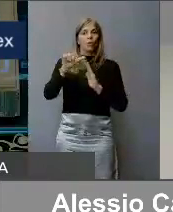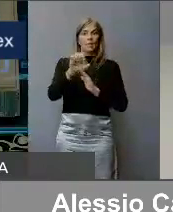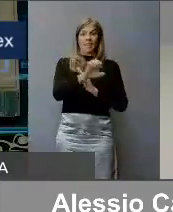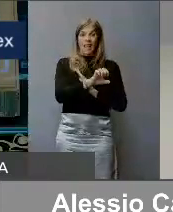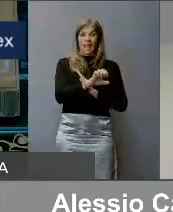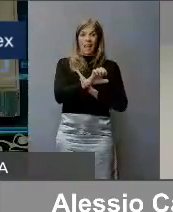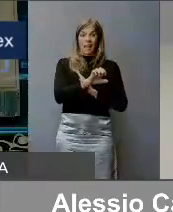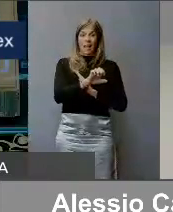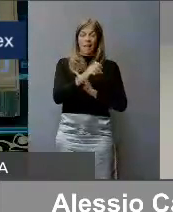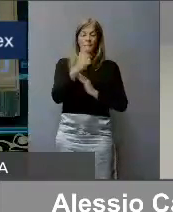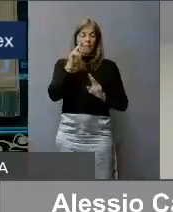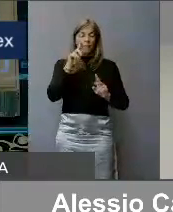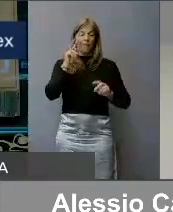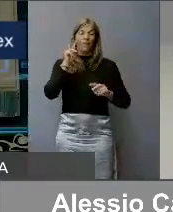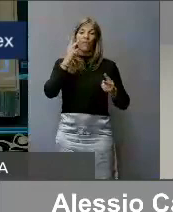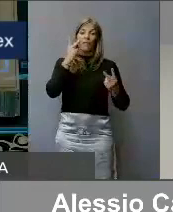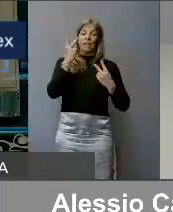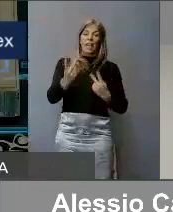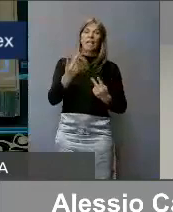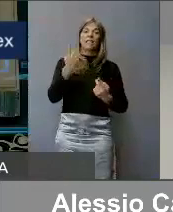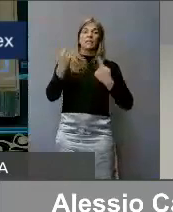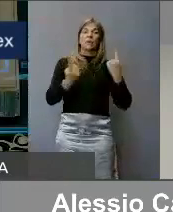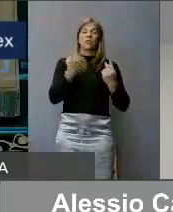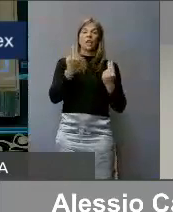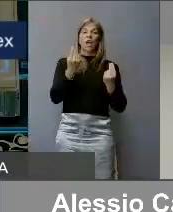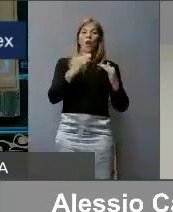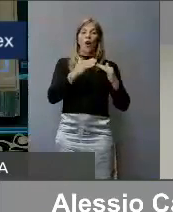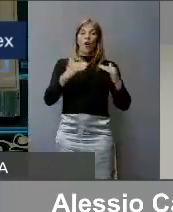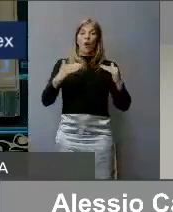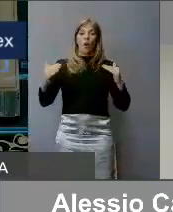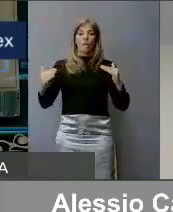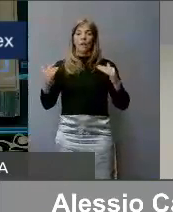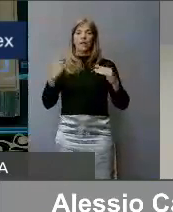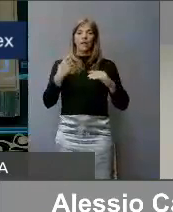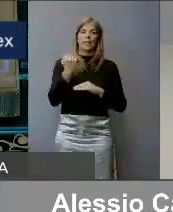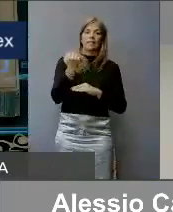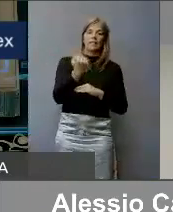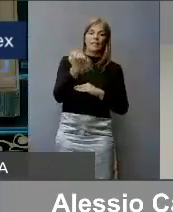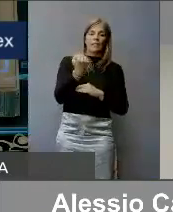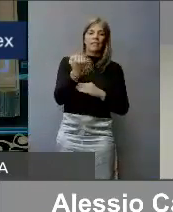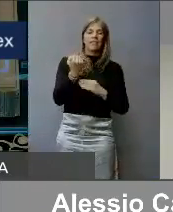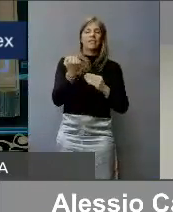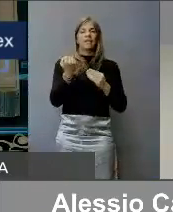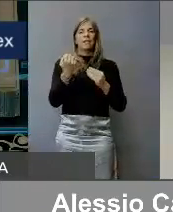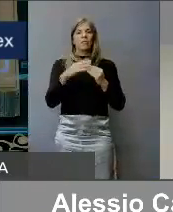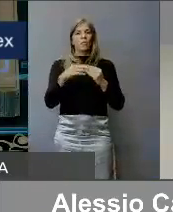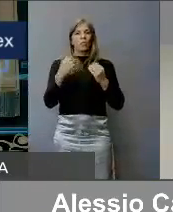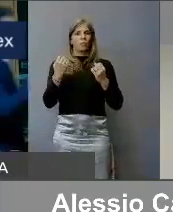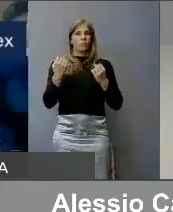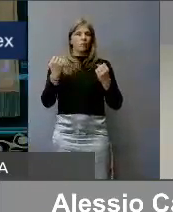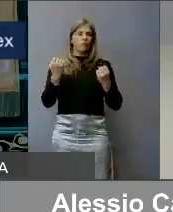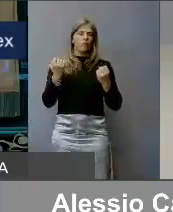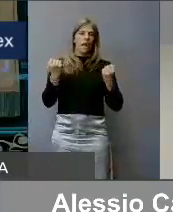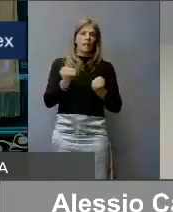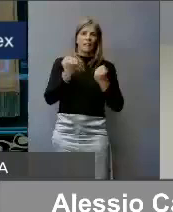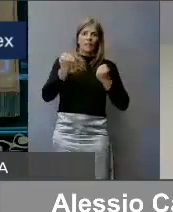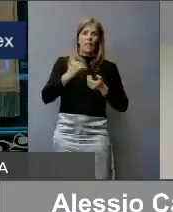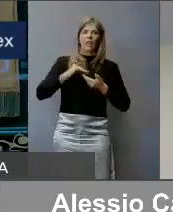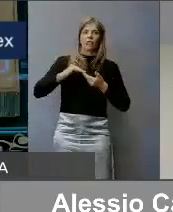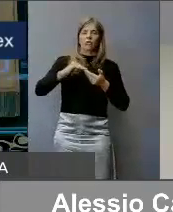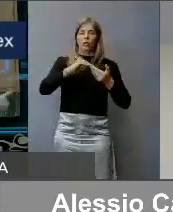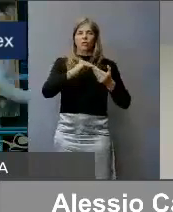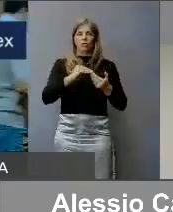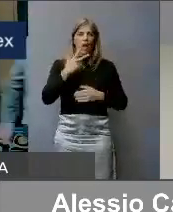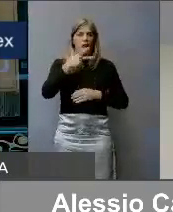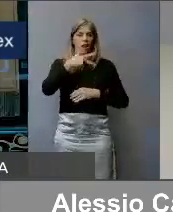economica equivalente ai servizi e alle prestazioni sociali agevolate comunali primo firmatario